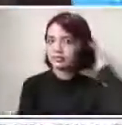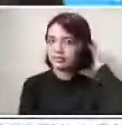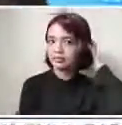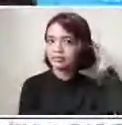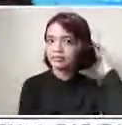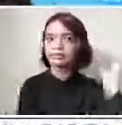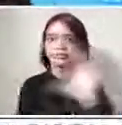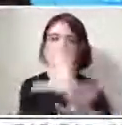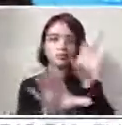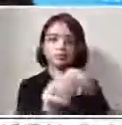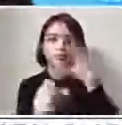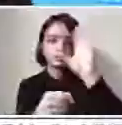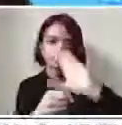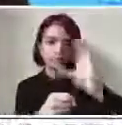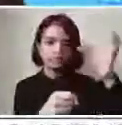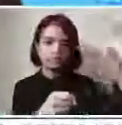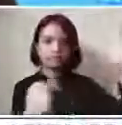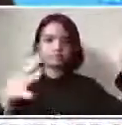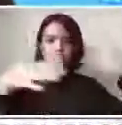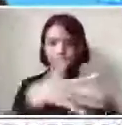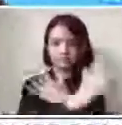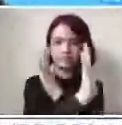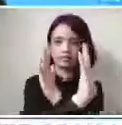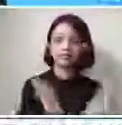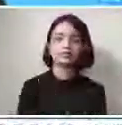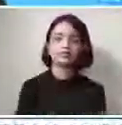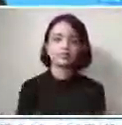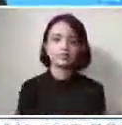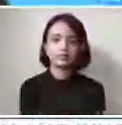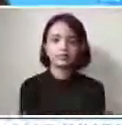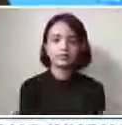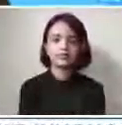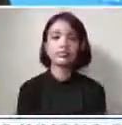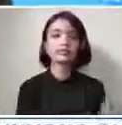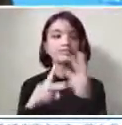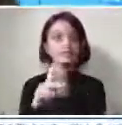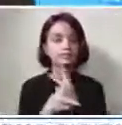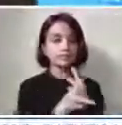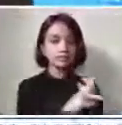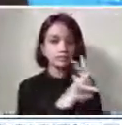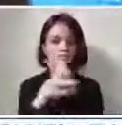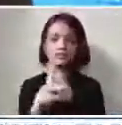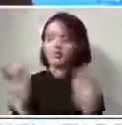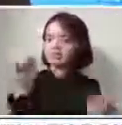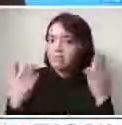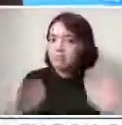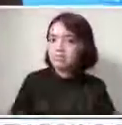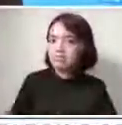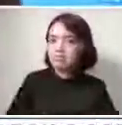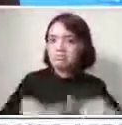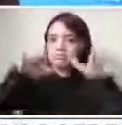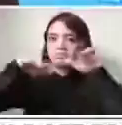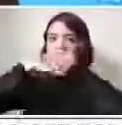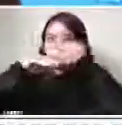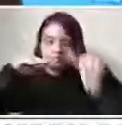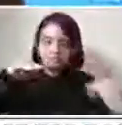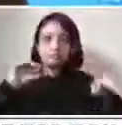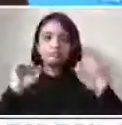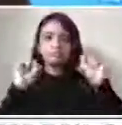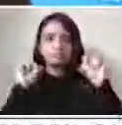natin magiging taya ng ating panahon ngayong araw ng Lunes, August 9. Ako po si Edmar Rosales, nagsasabing lagi maghihanda, may bagyo man o wala.